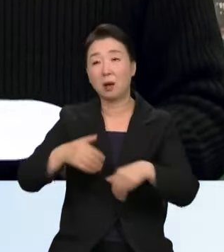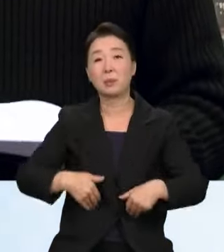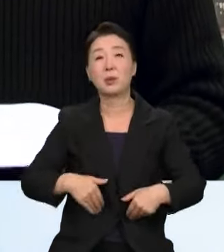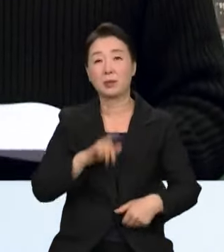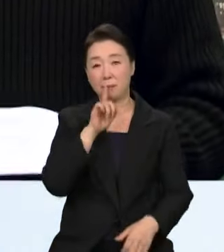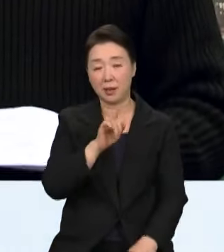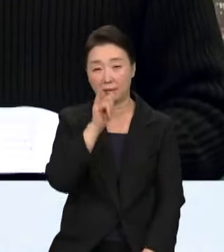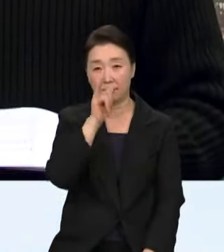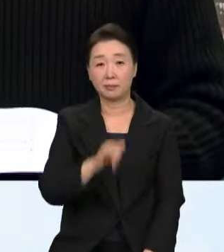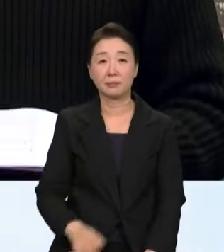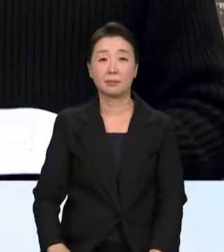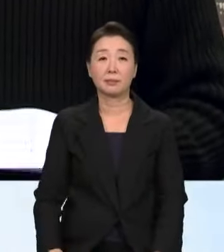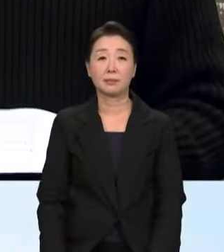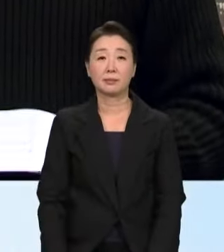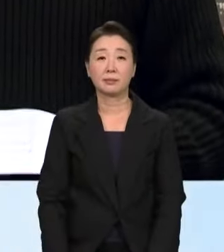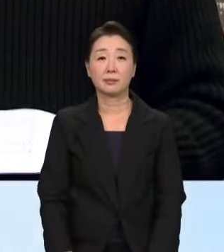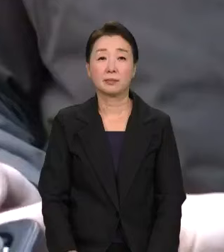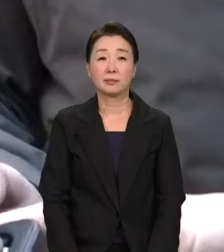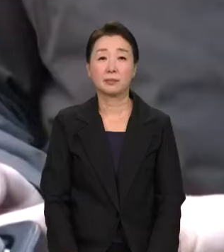목소리도